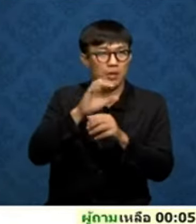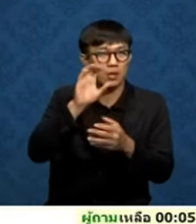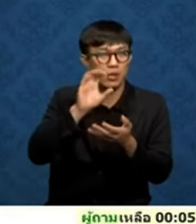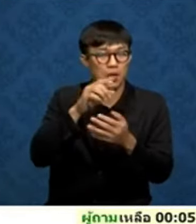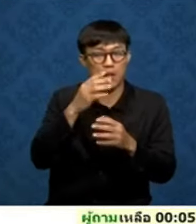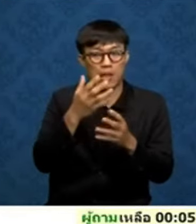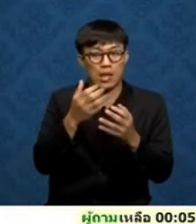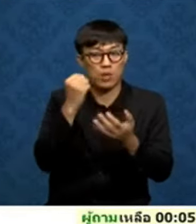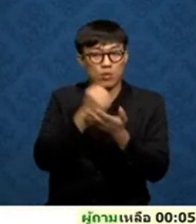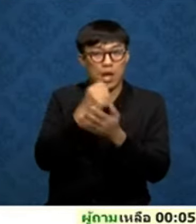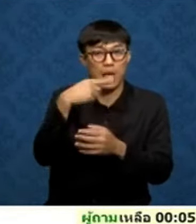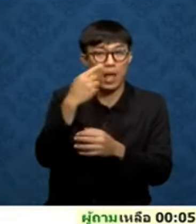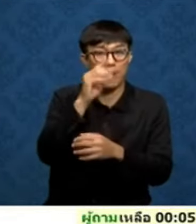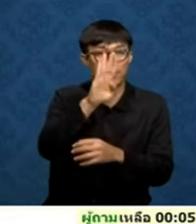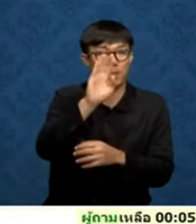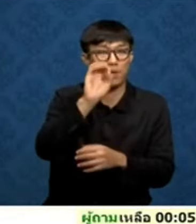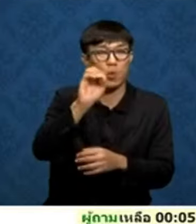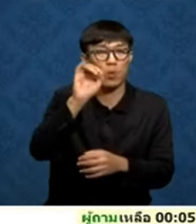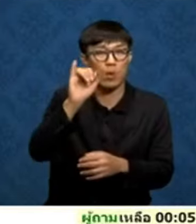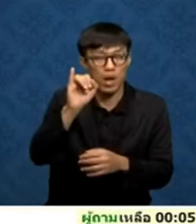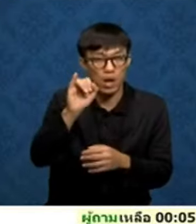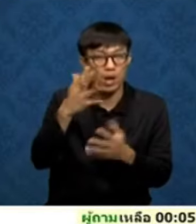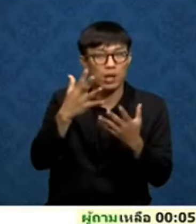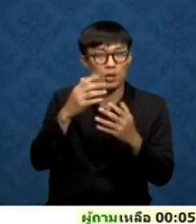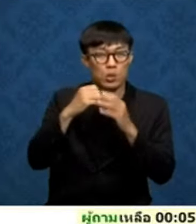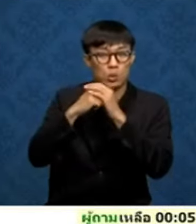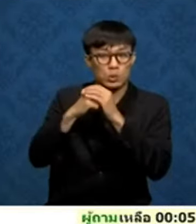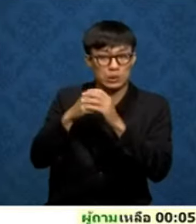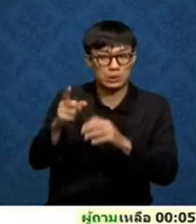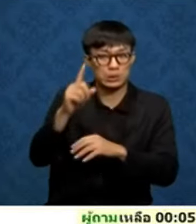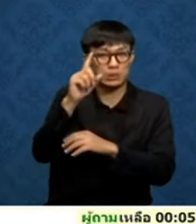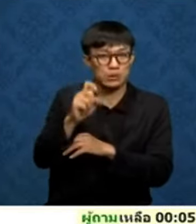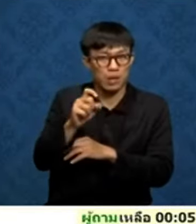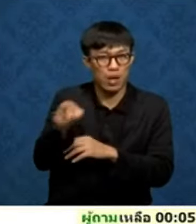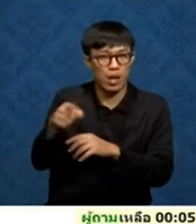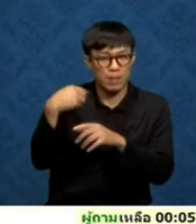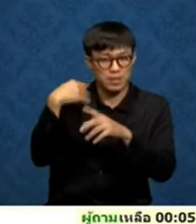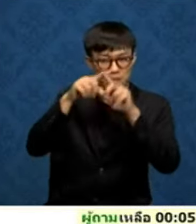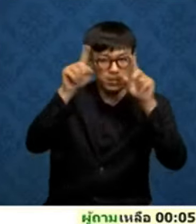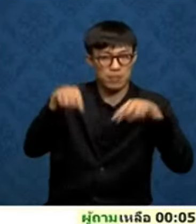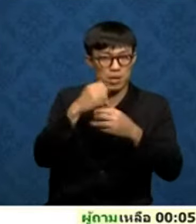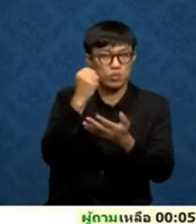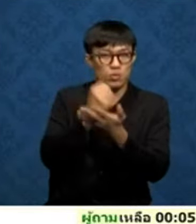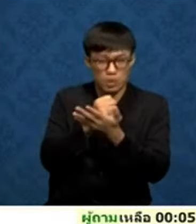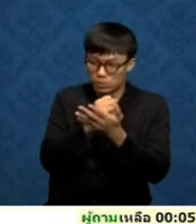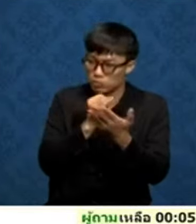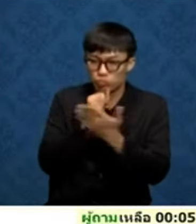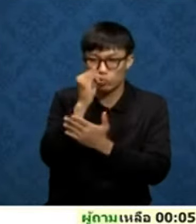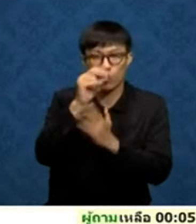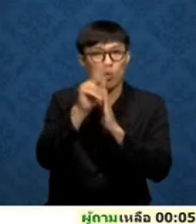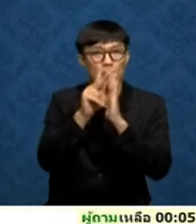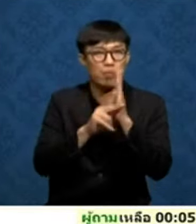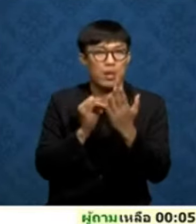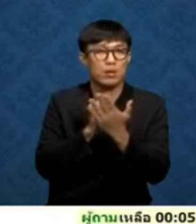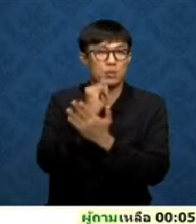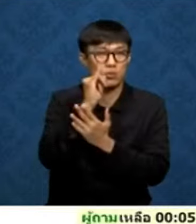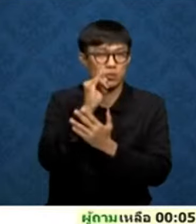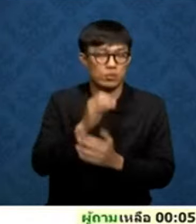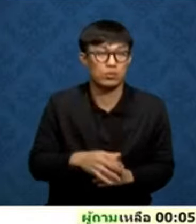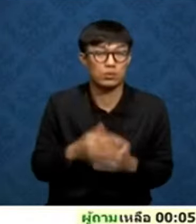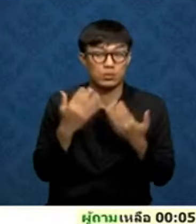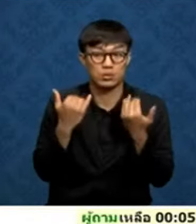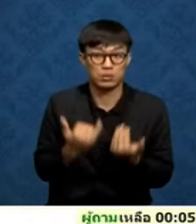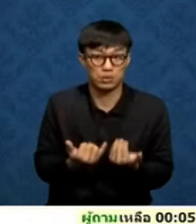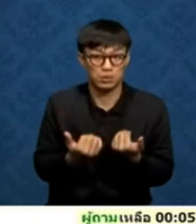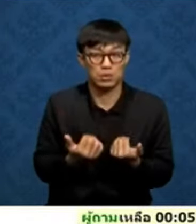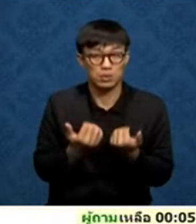นะครับจังหวัดระยองกรณีคนจีนเสียชีวิตได้รับอนุญาตให้ทำงานถูกต้องตามกฎหมายนะครับซึ่งปัจจุบันก็